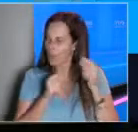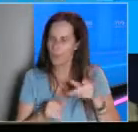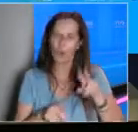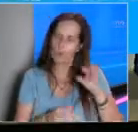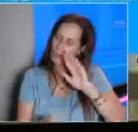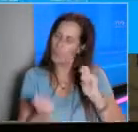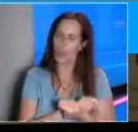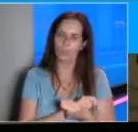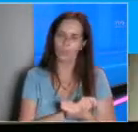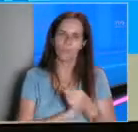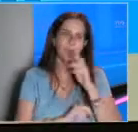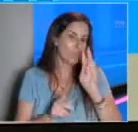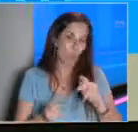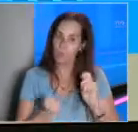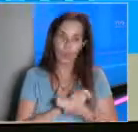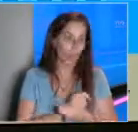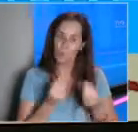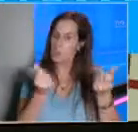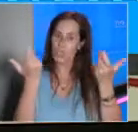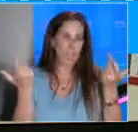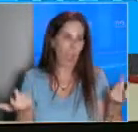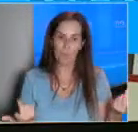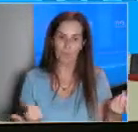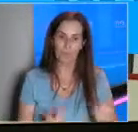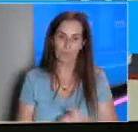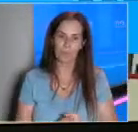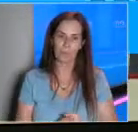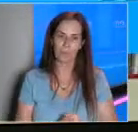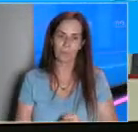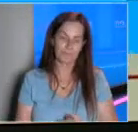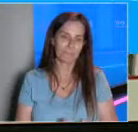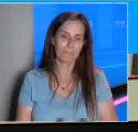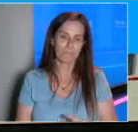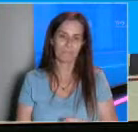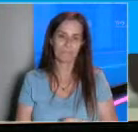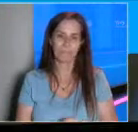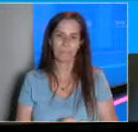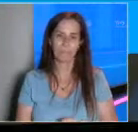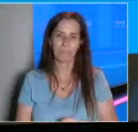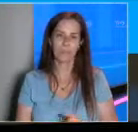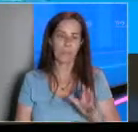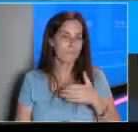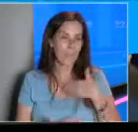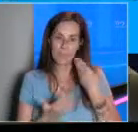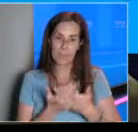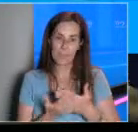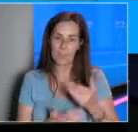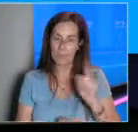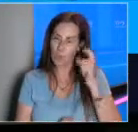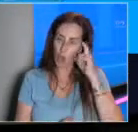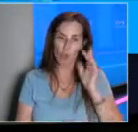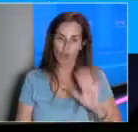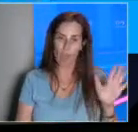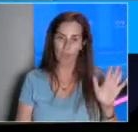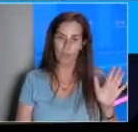האלה יכולים להשתנות ברגע האמת. ואני מציע למי